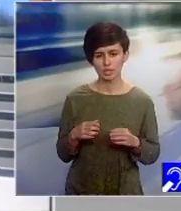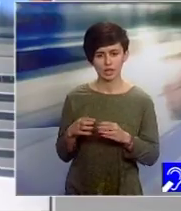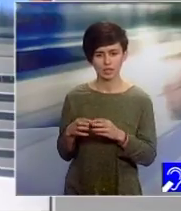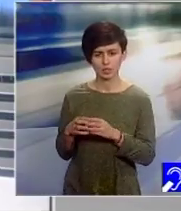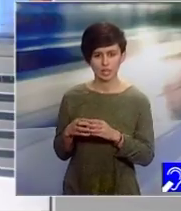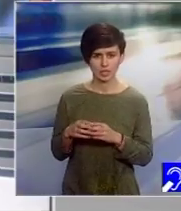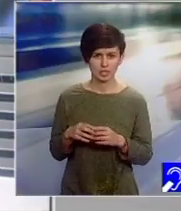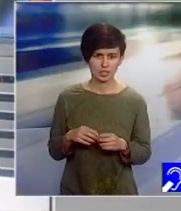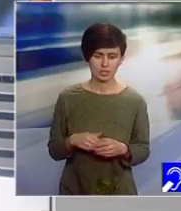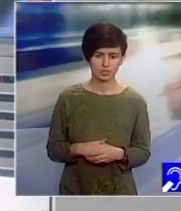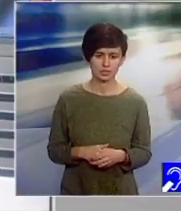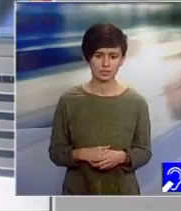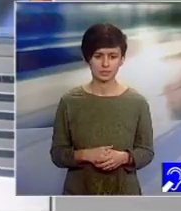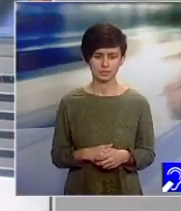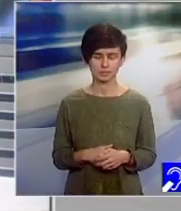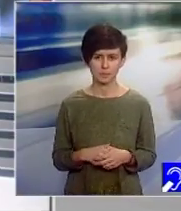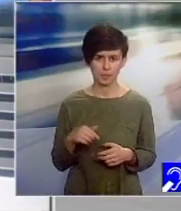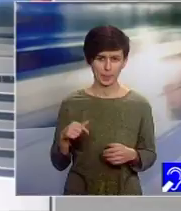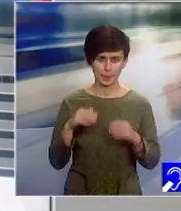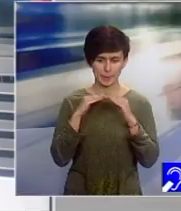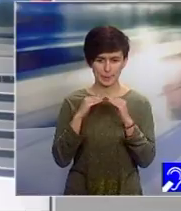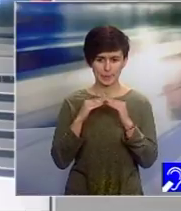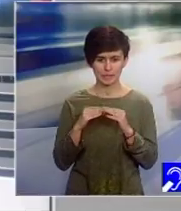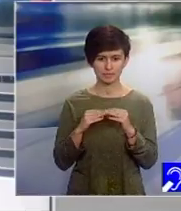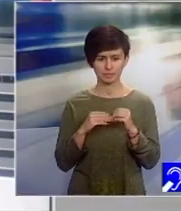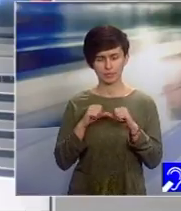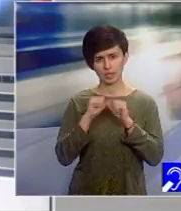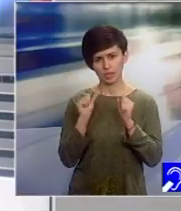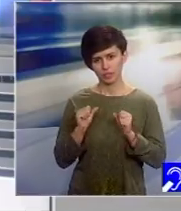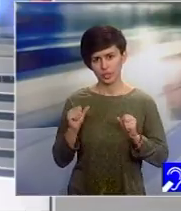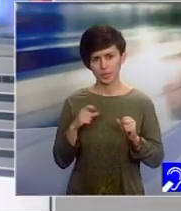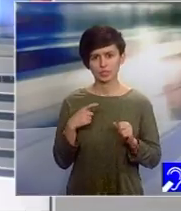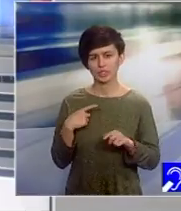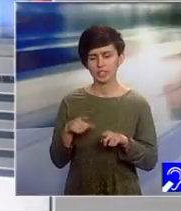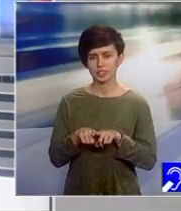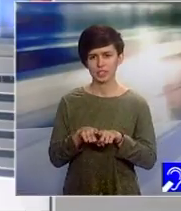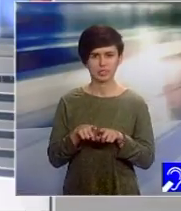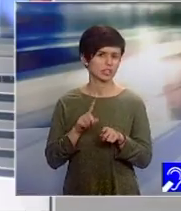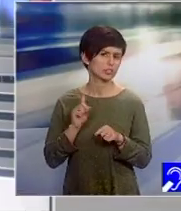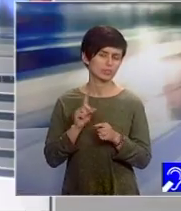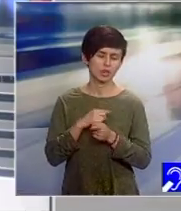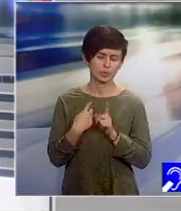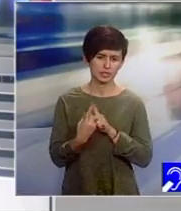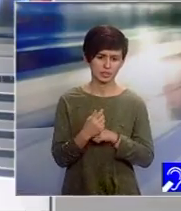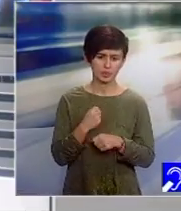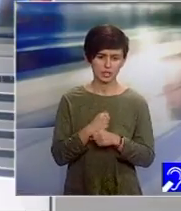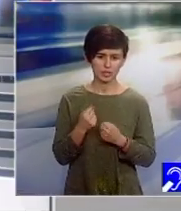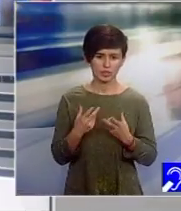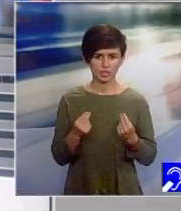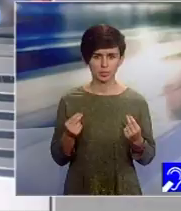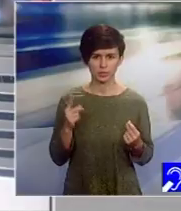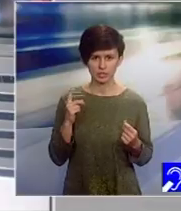Și de data asta, de la această ediție, deși formatul este în mare același, noi n-am schimbat foarte mult, dar am scurtat cu o